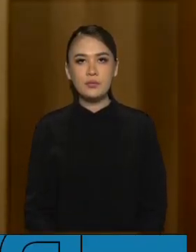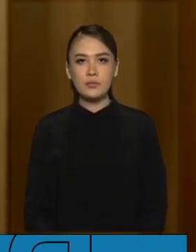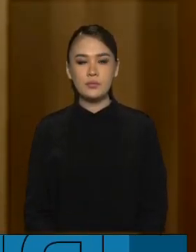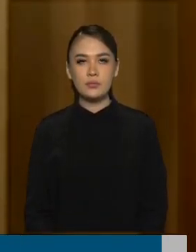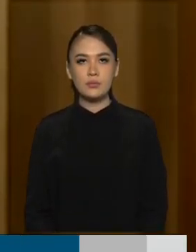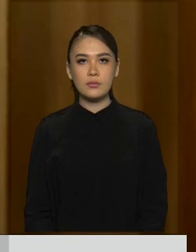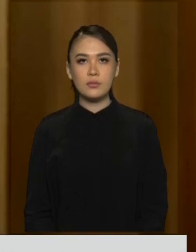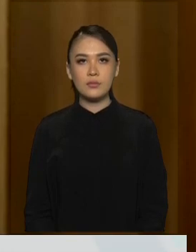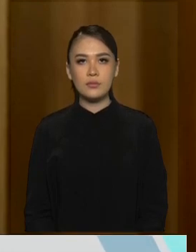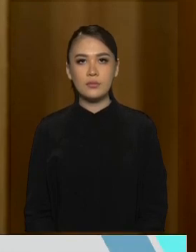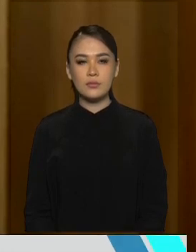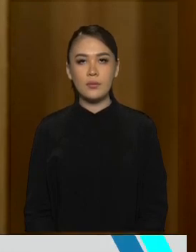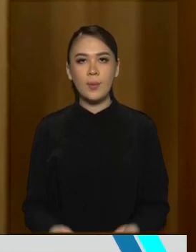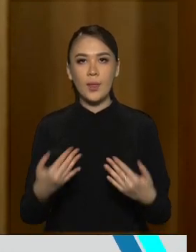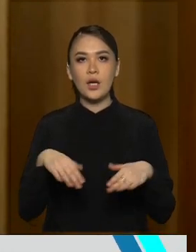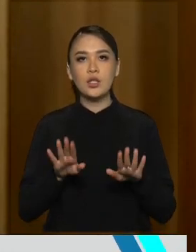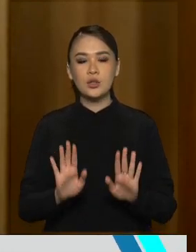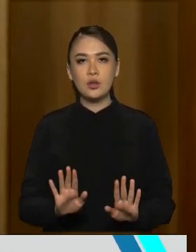Новых, только